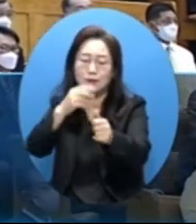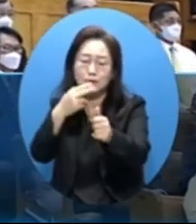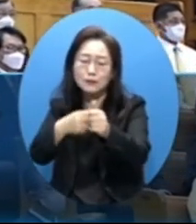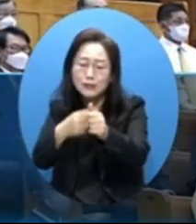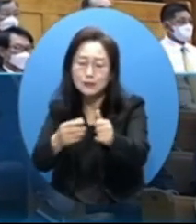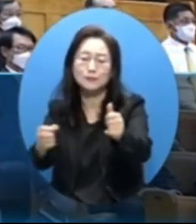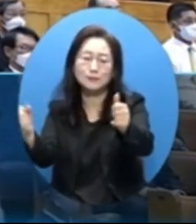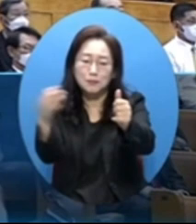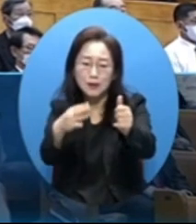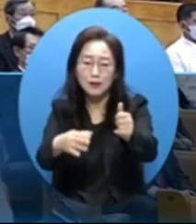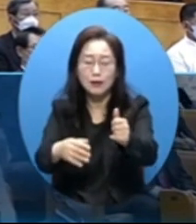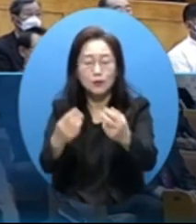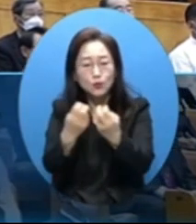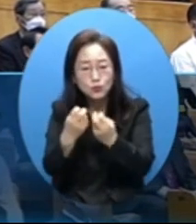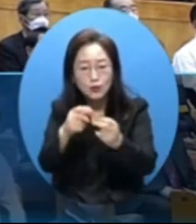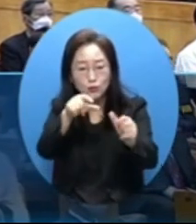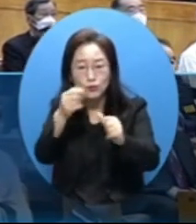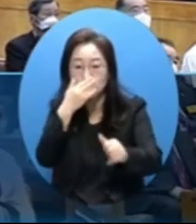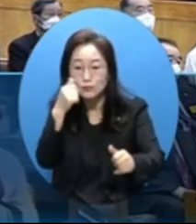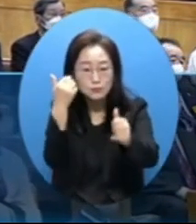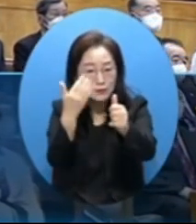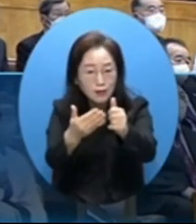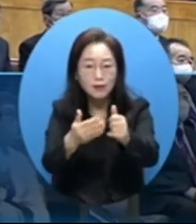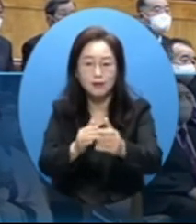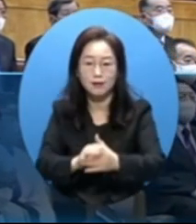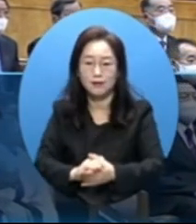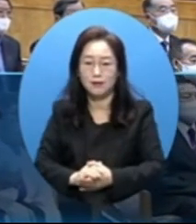하여야 구원을 받으니까 하거늘